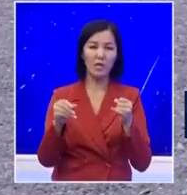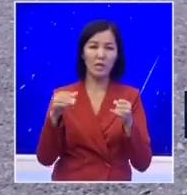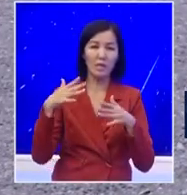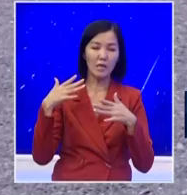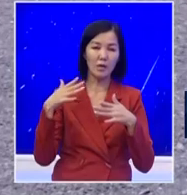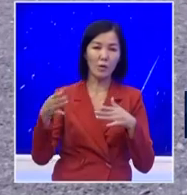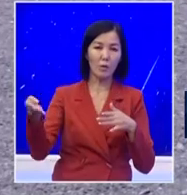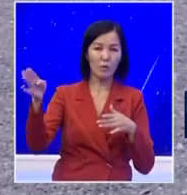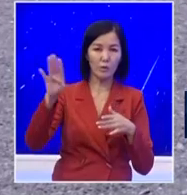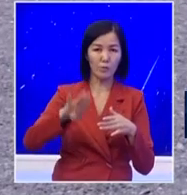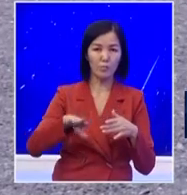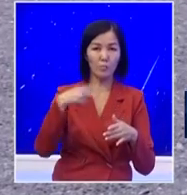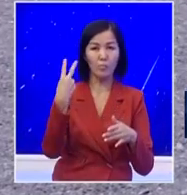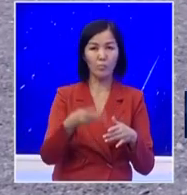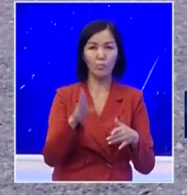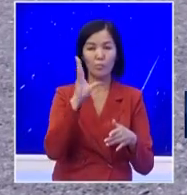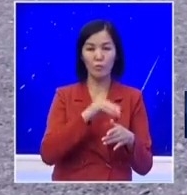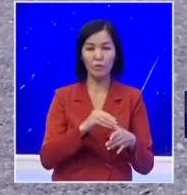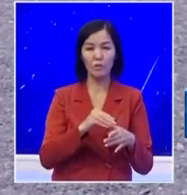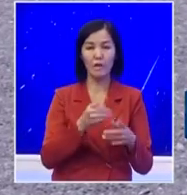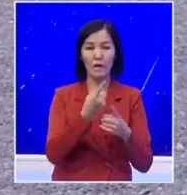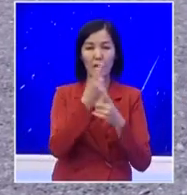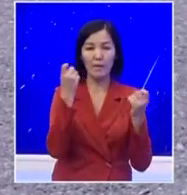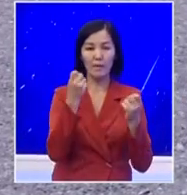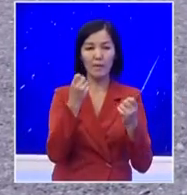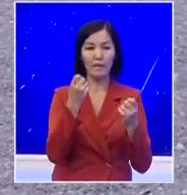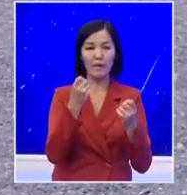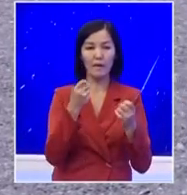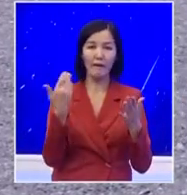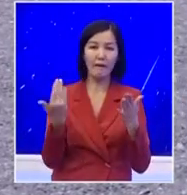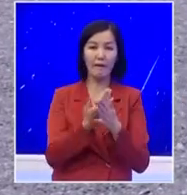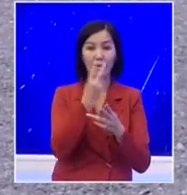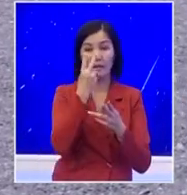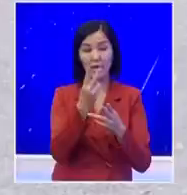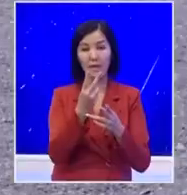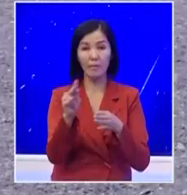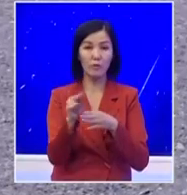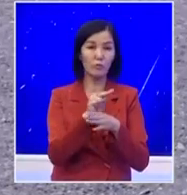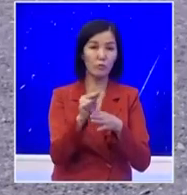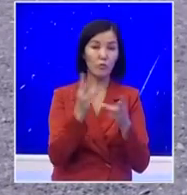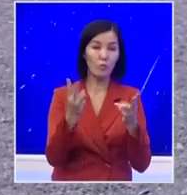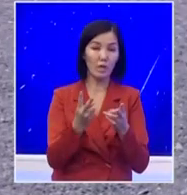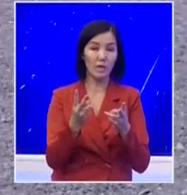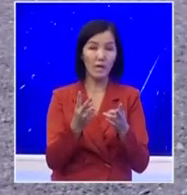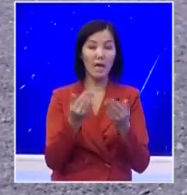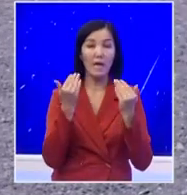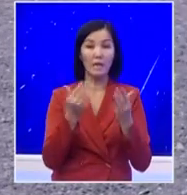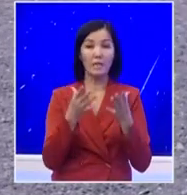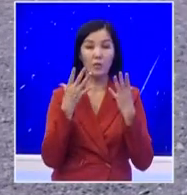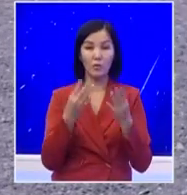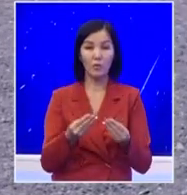оларға жібердік. Олар сол да мәліметке қарап, оны қайтадан процесті түзеу керек қой. Қазіргі таңда